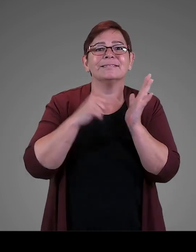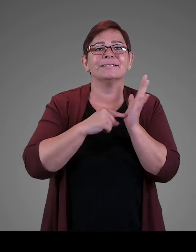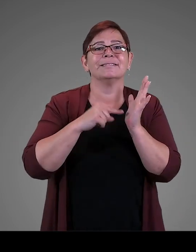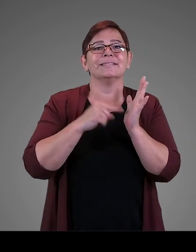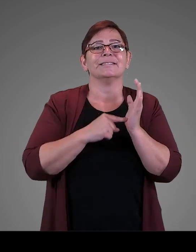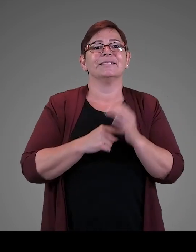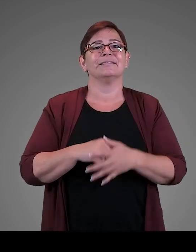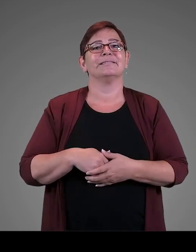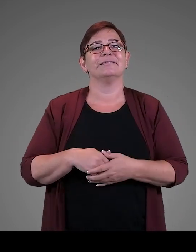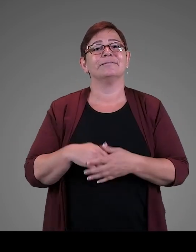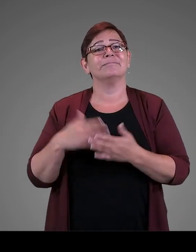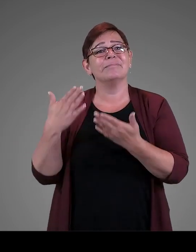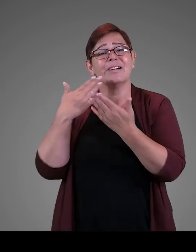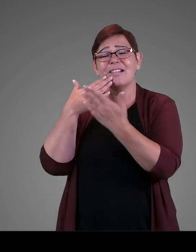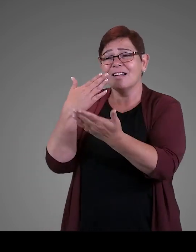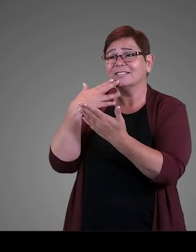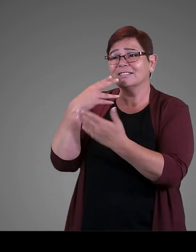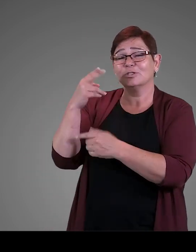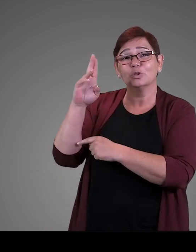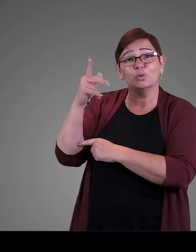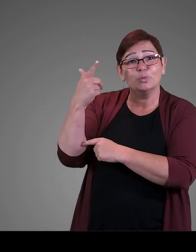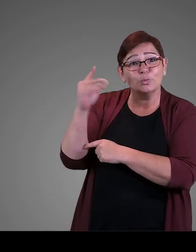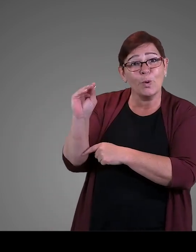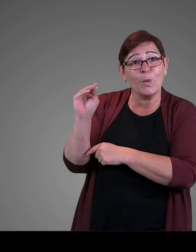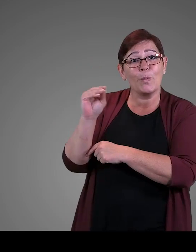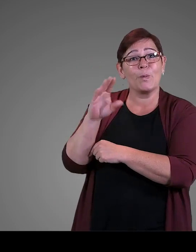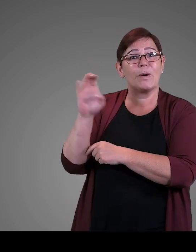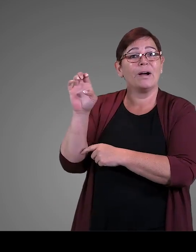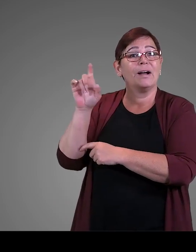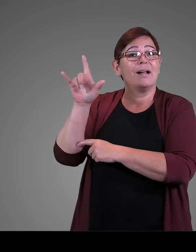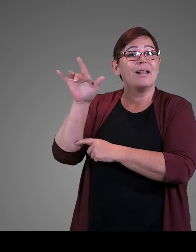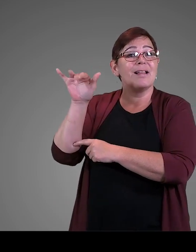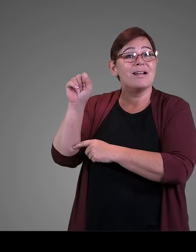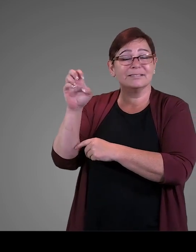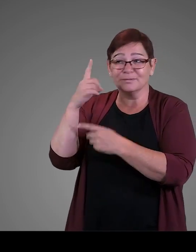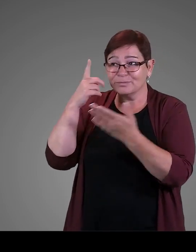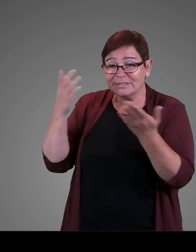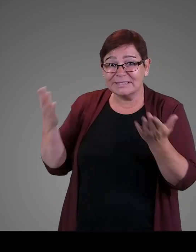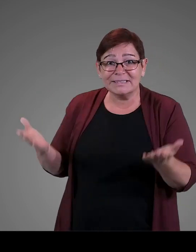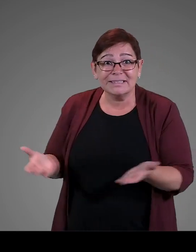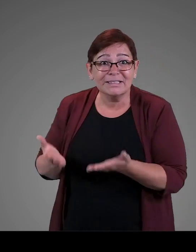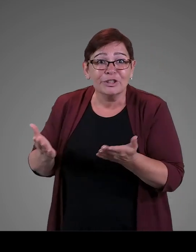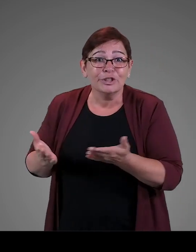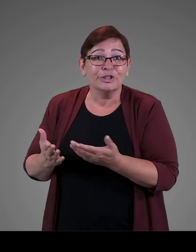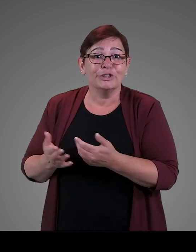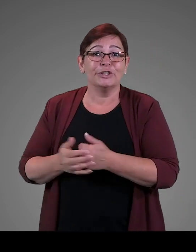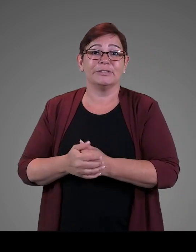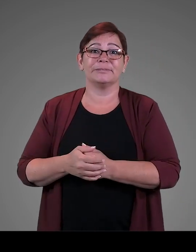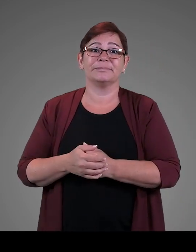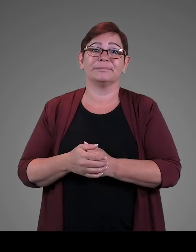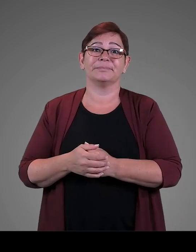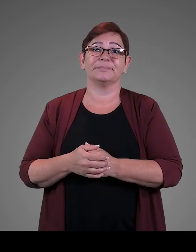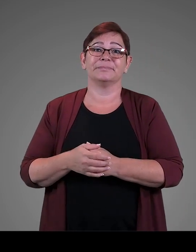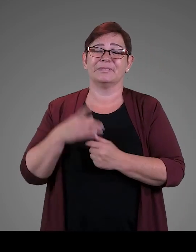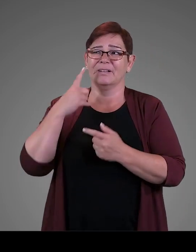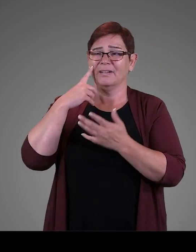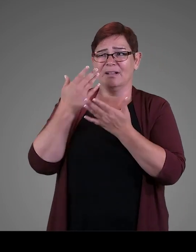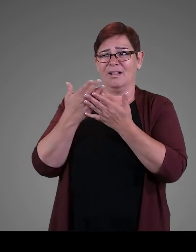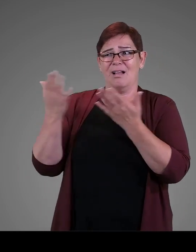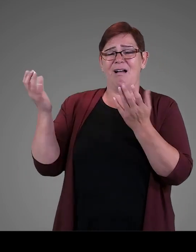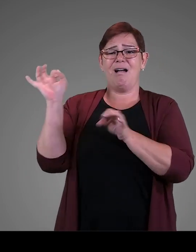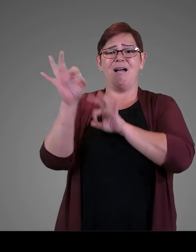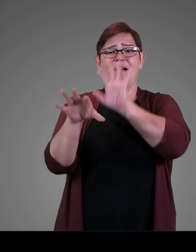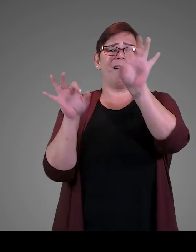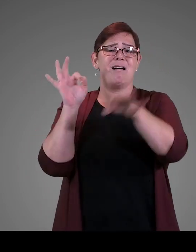avoir quelque chose qui... Ouais. Et puis ensuite, merci à Hugo, Élise, vraiment d'être là. Je pense que vous avez